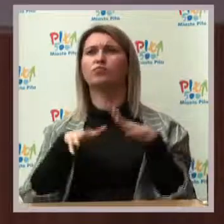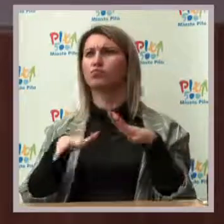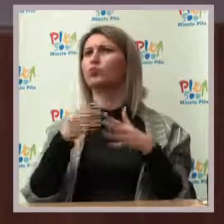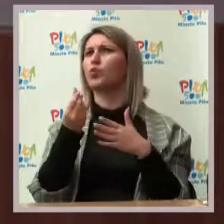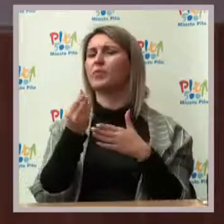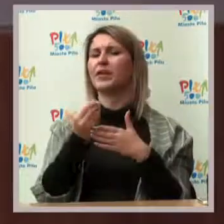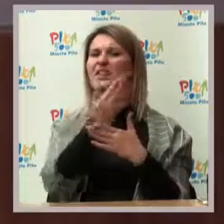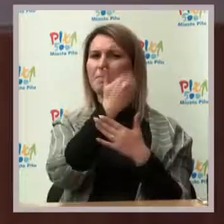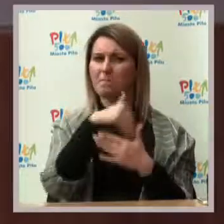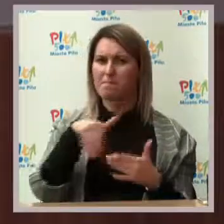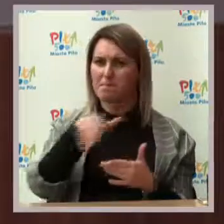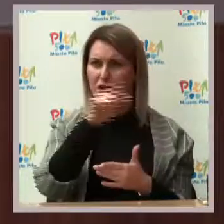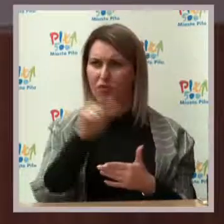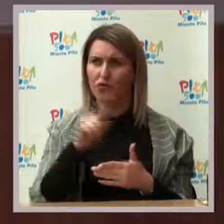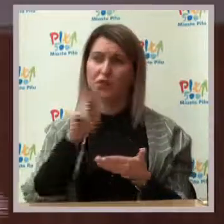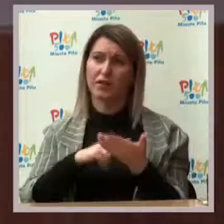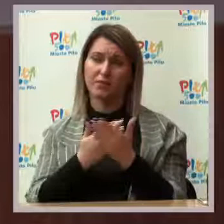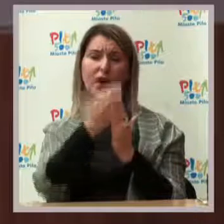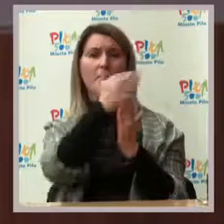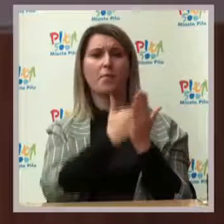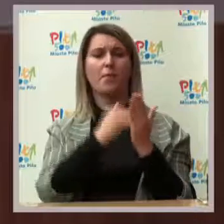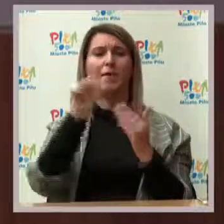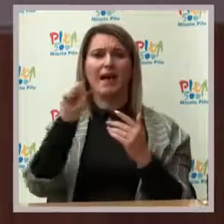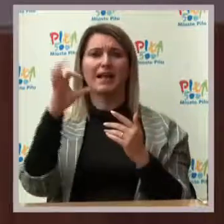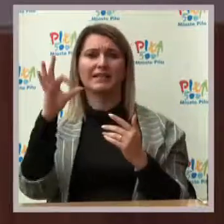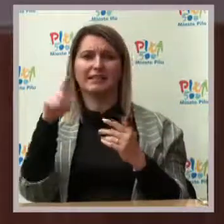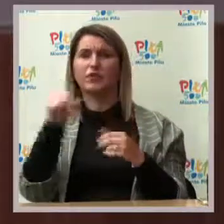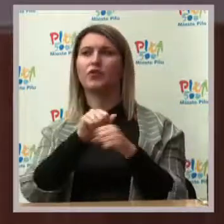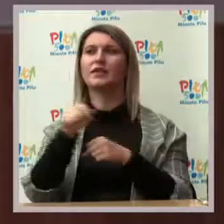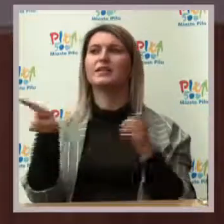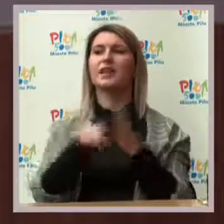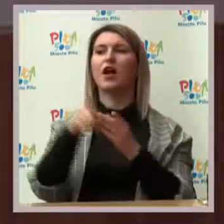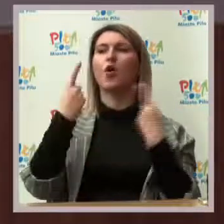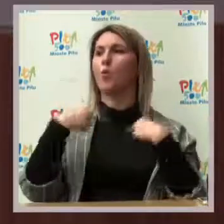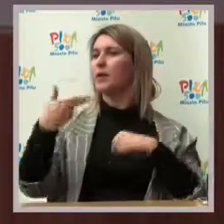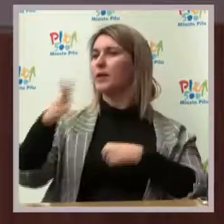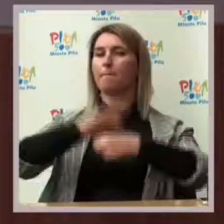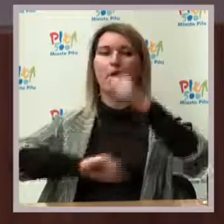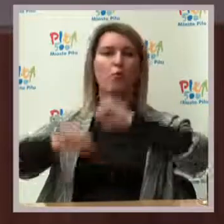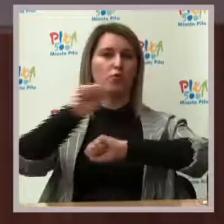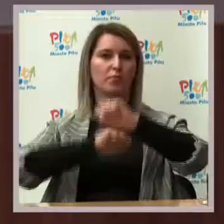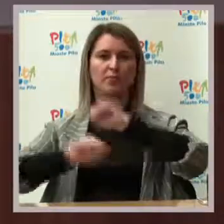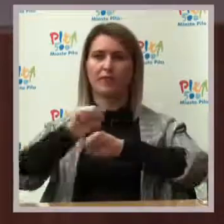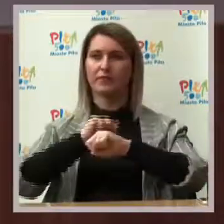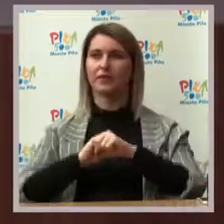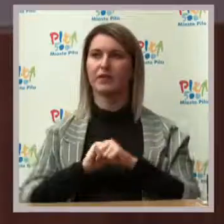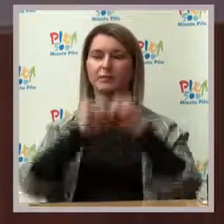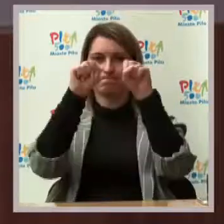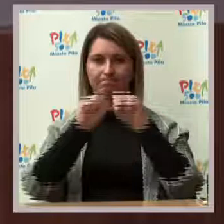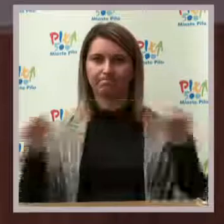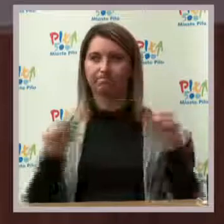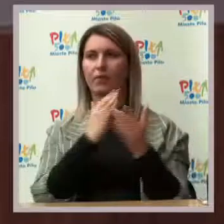Samodzielni, program, który jest skierowany do osób niepełnosprawnych, tam jest i aktywizacja tych osób,